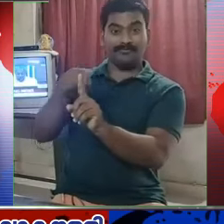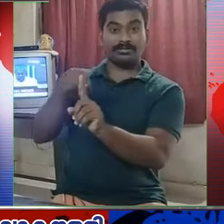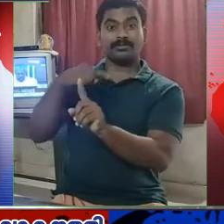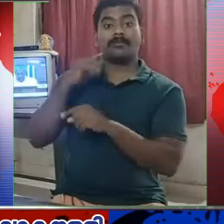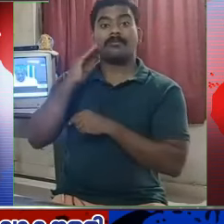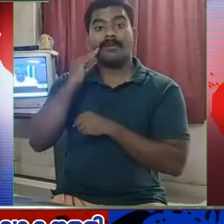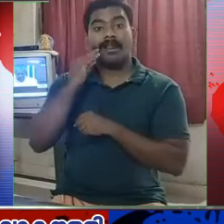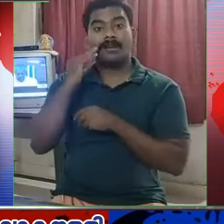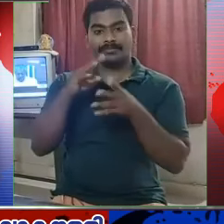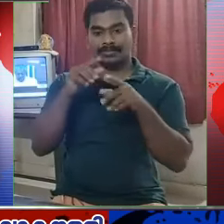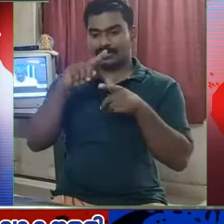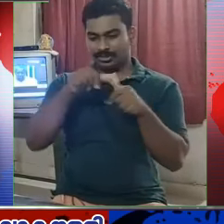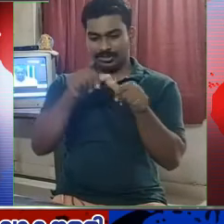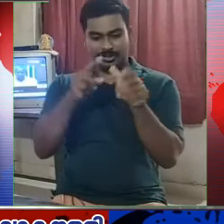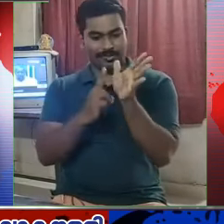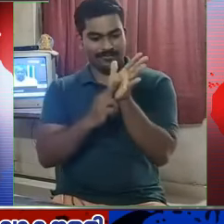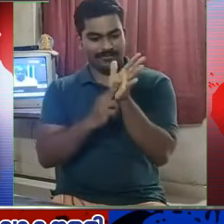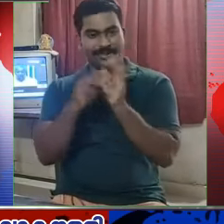കേരളത്തിൽ